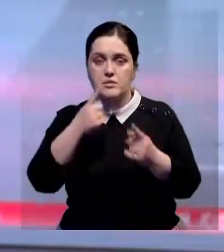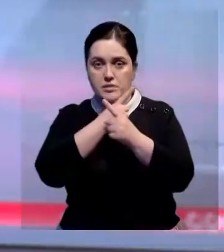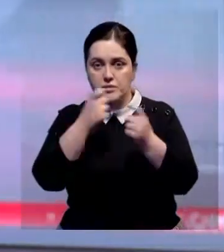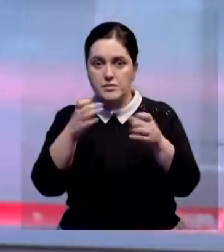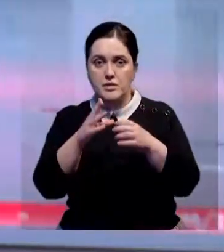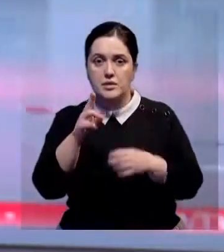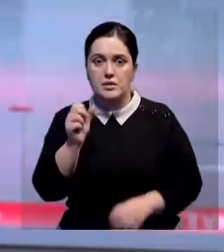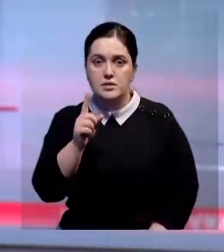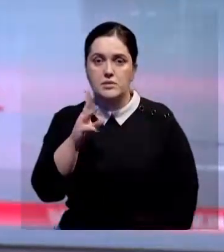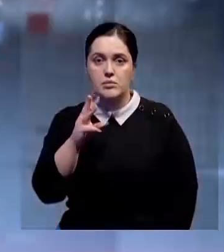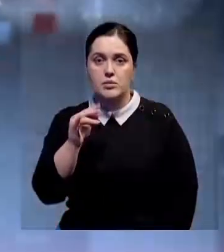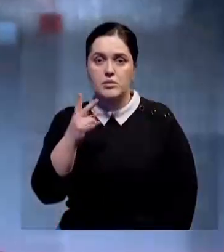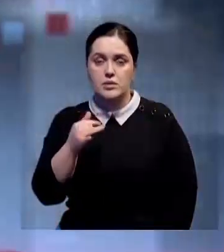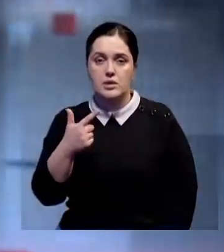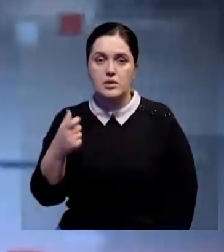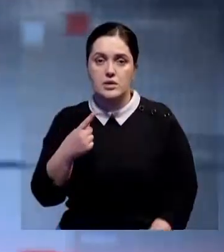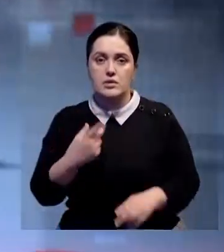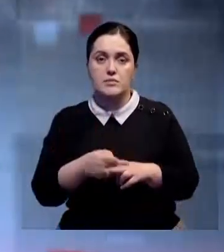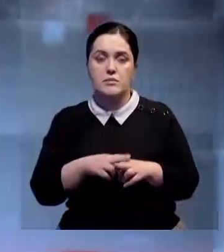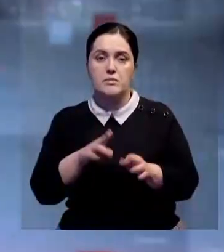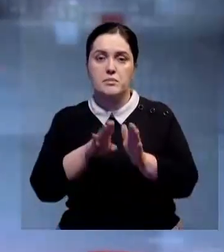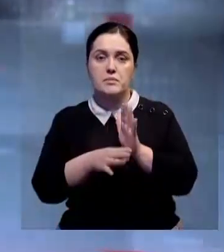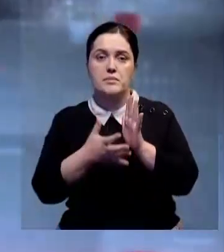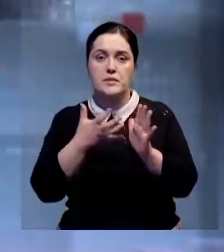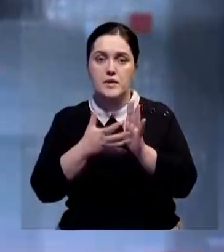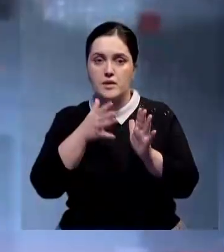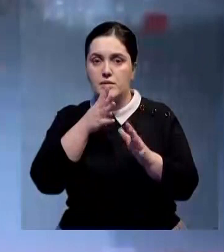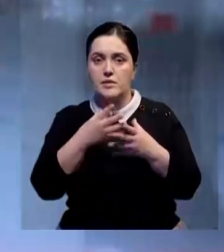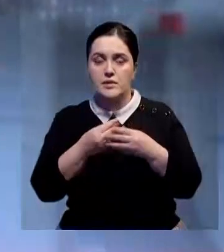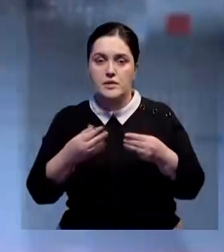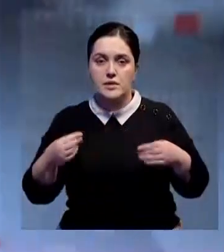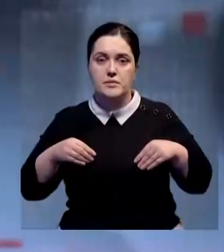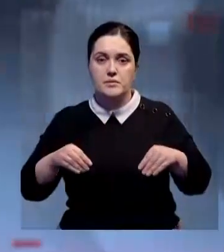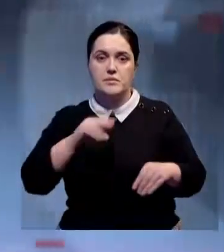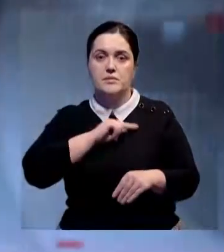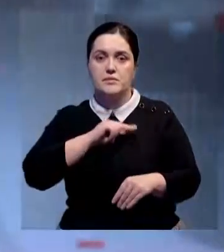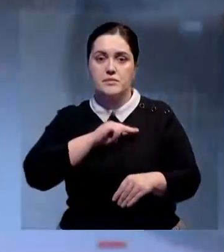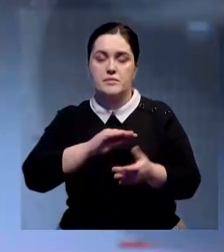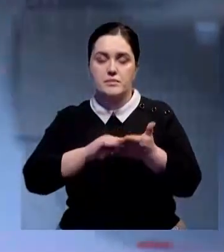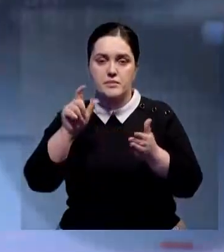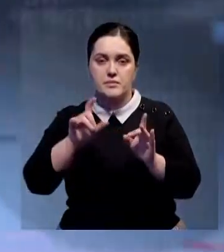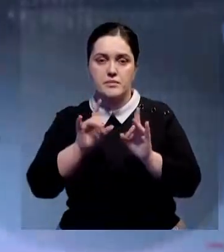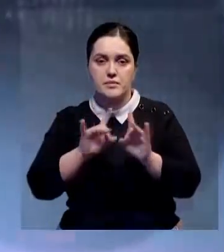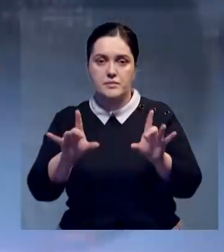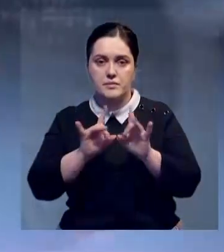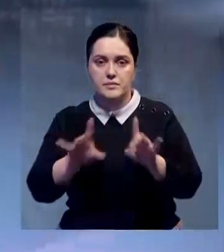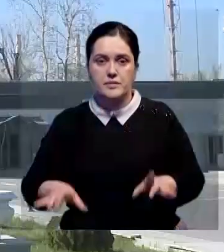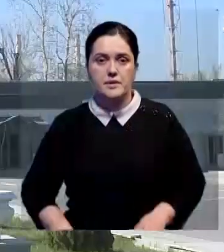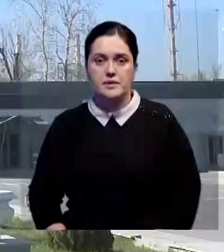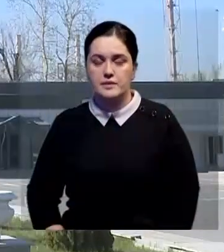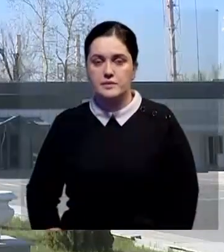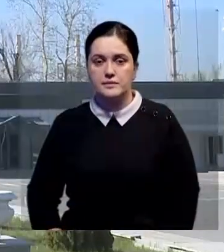компании «Казмунайгаз». Это позволит провести без дефицита период весенне-полевых работ. Катерина Попкова продолжит тему.